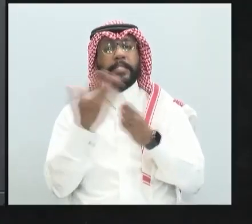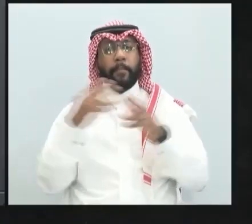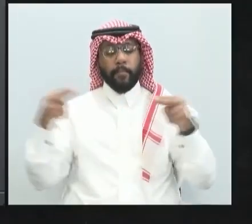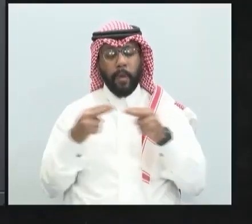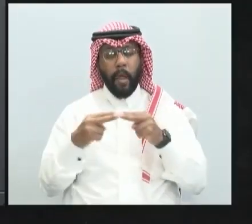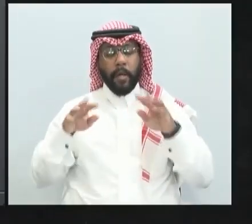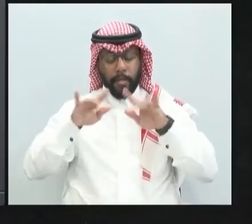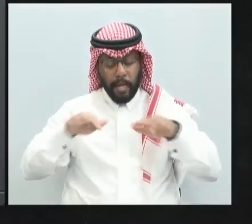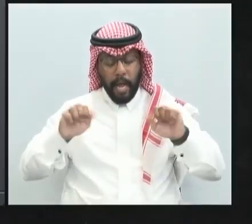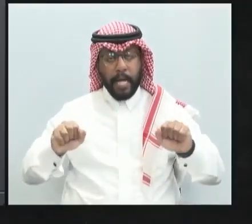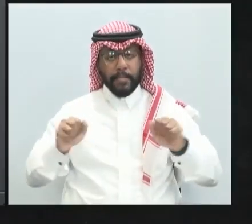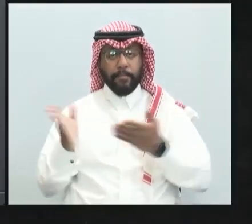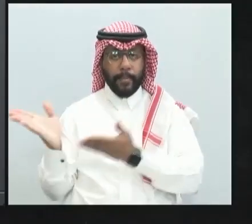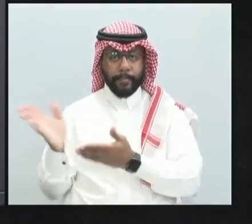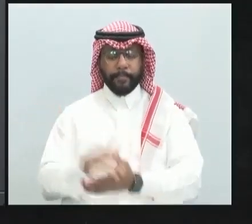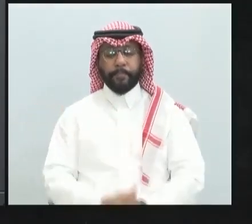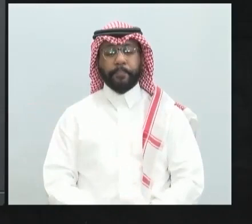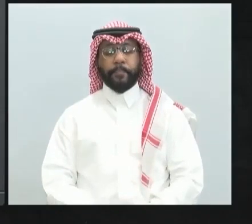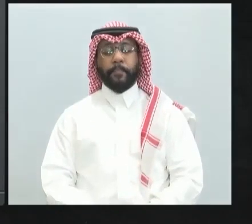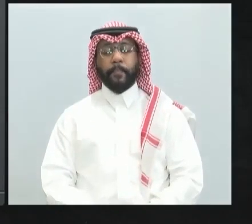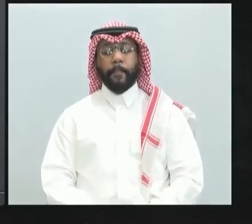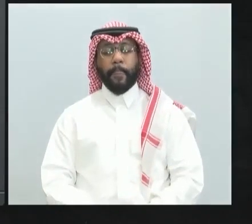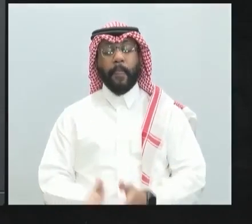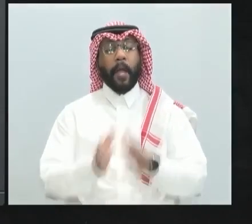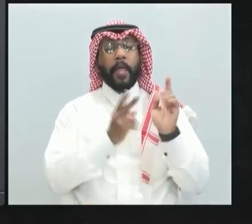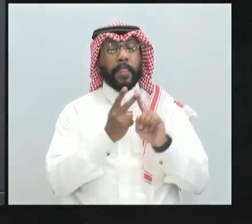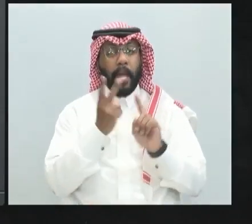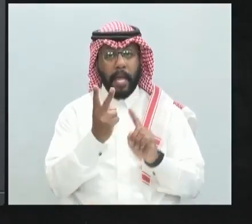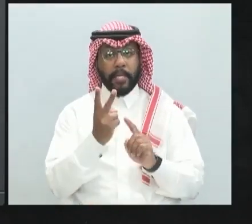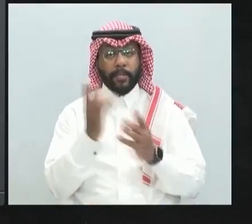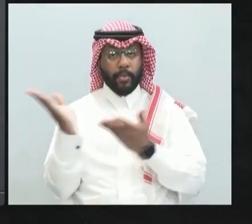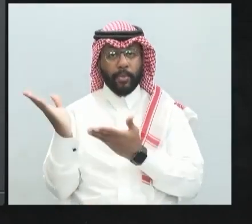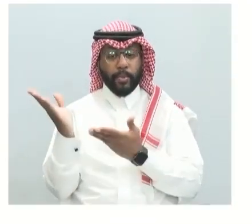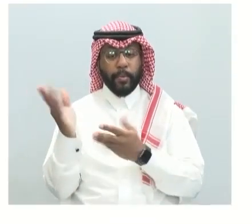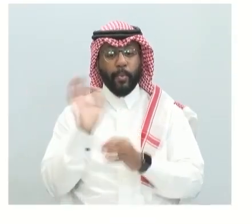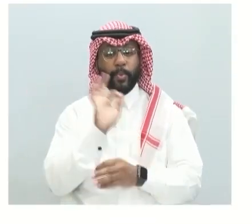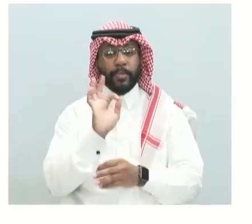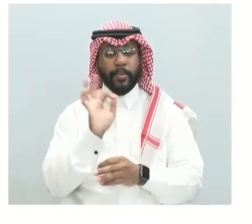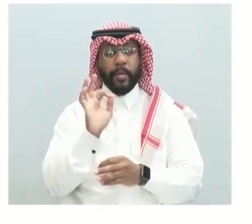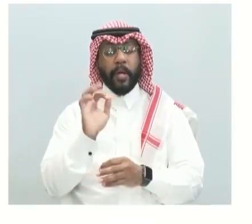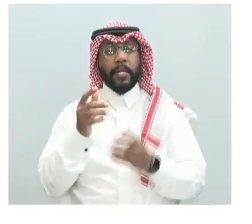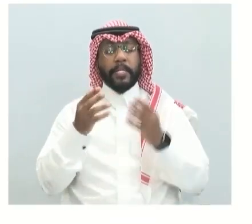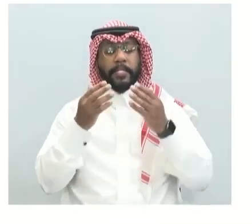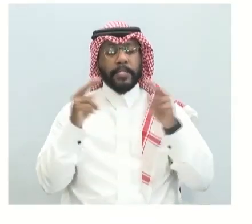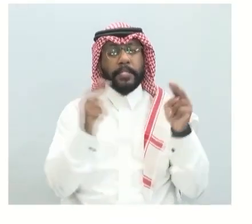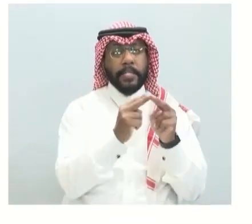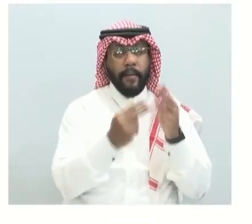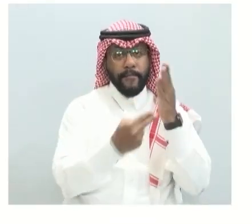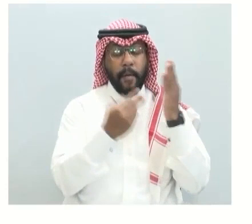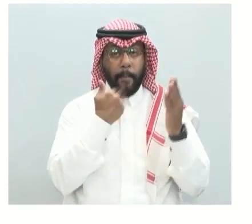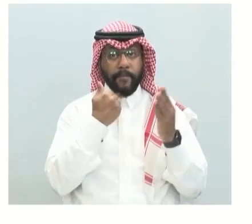توصيلها باجهزه الحاسب التقنيه الثانيه الخاصه بالاتصال وهي التقنيه اللاسلكيه او